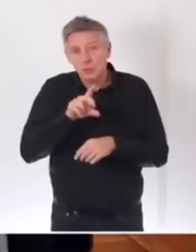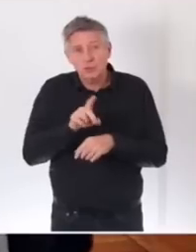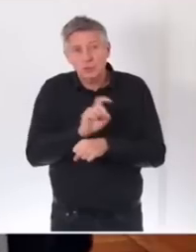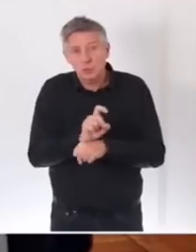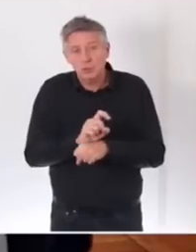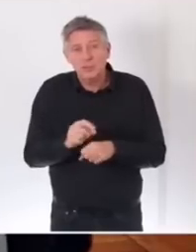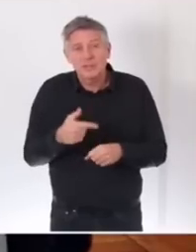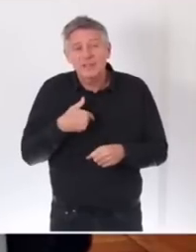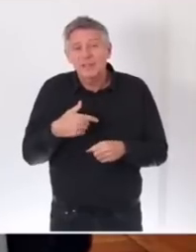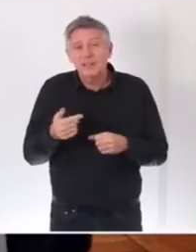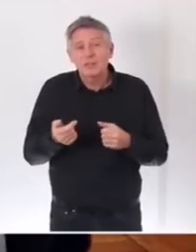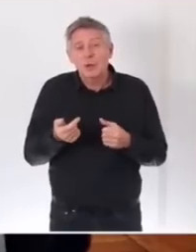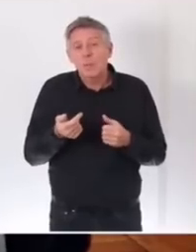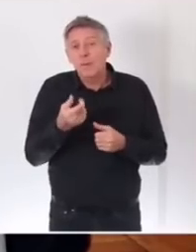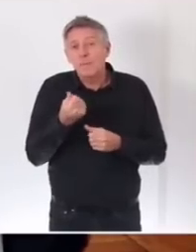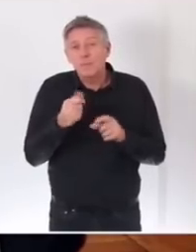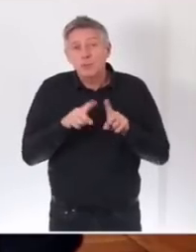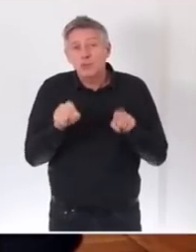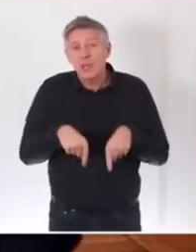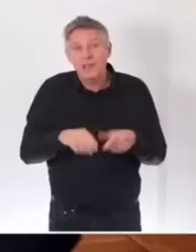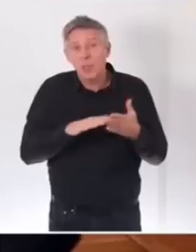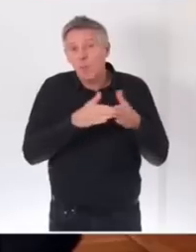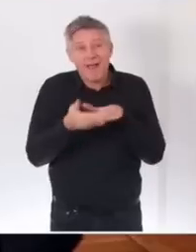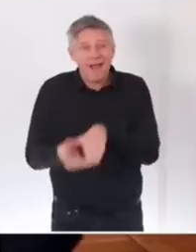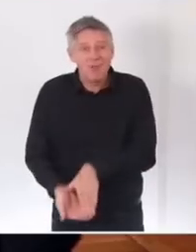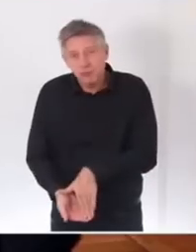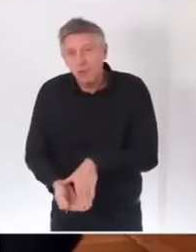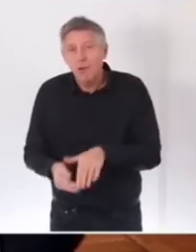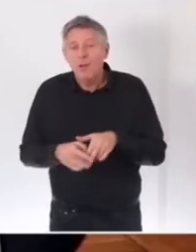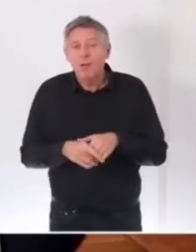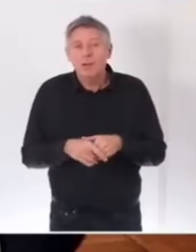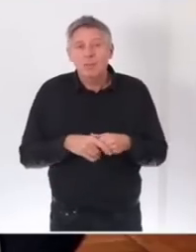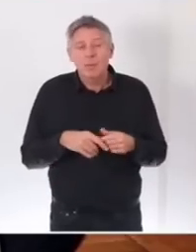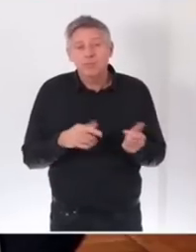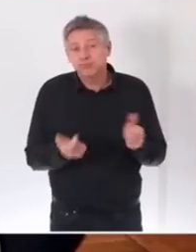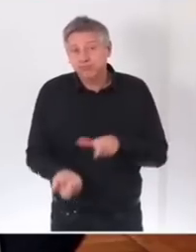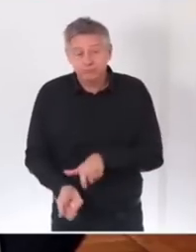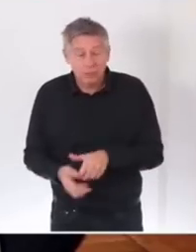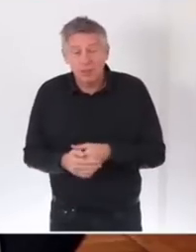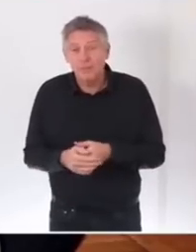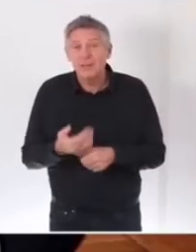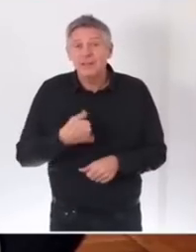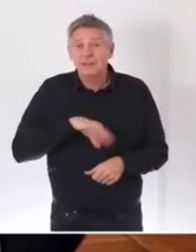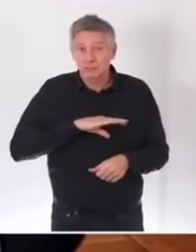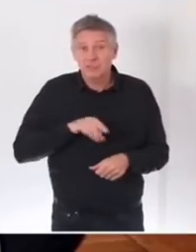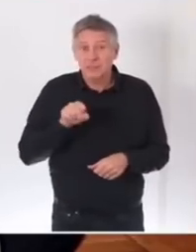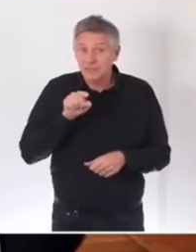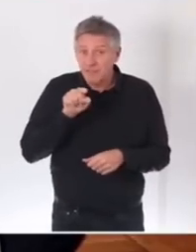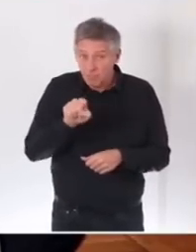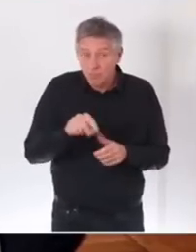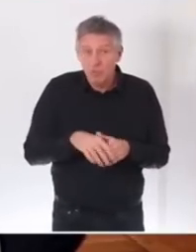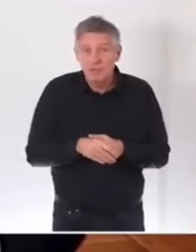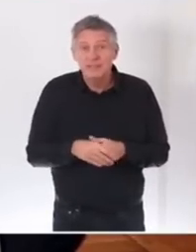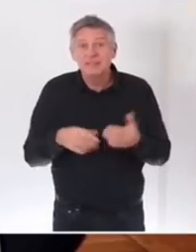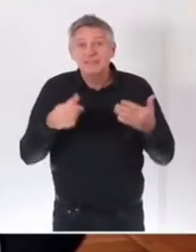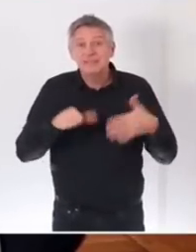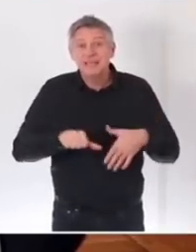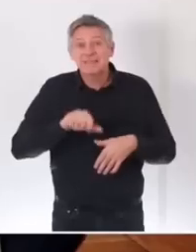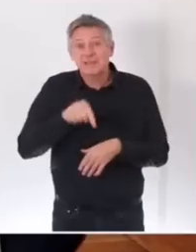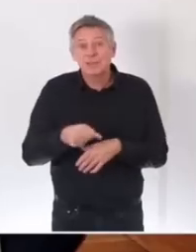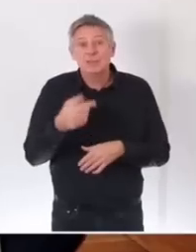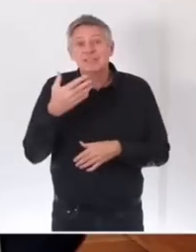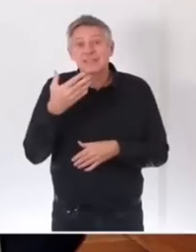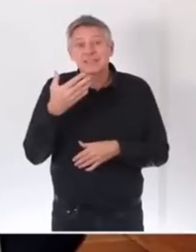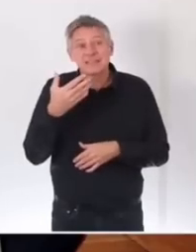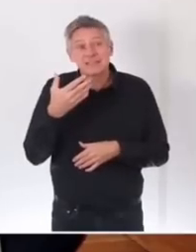naufrage budgétaire, vous en assumez votre responsabilité. C'est vrai que les 16,5 millions, bien sûr qu'il va falloir les encaisser.